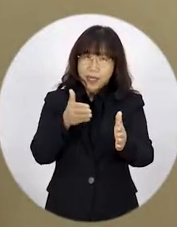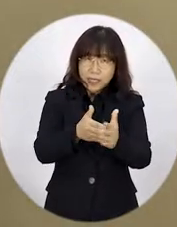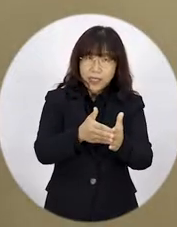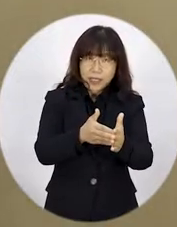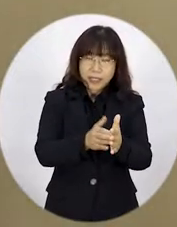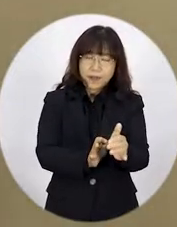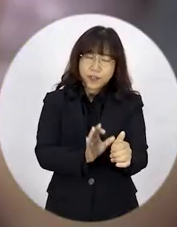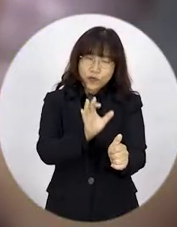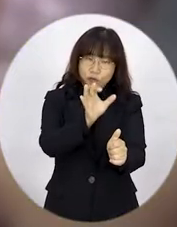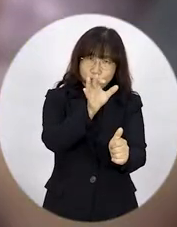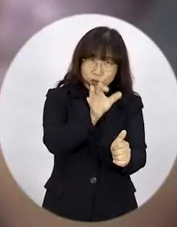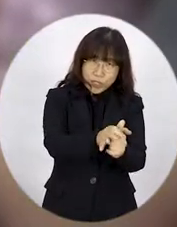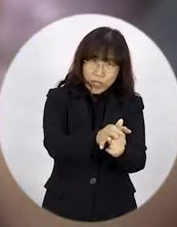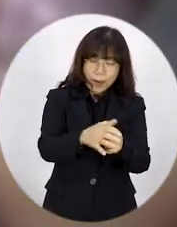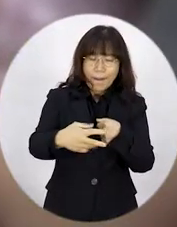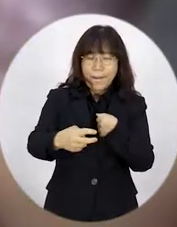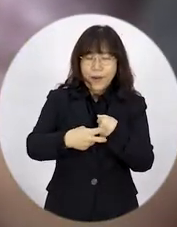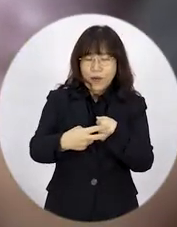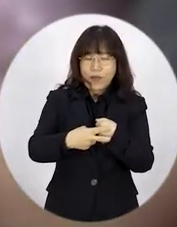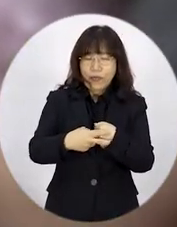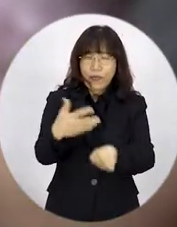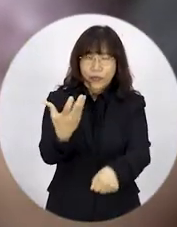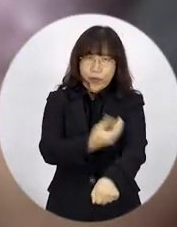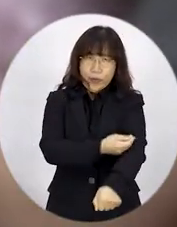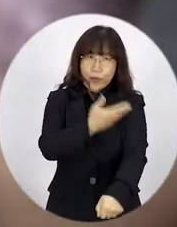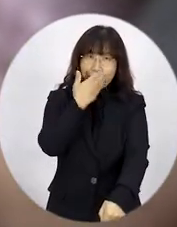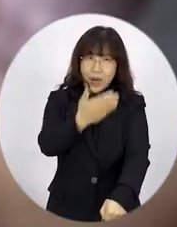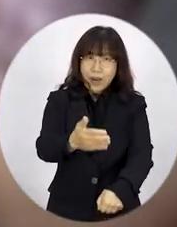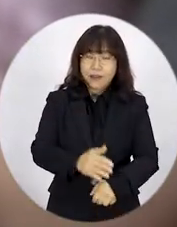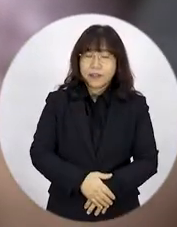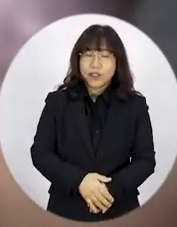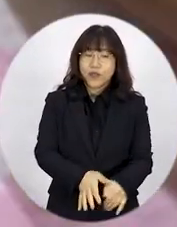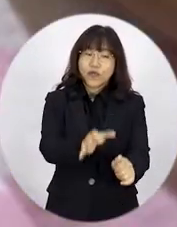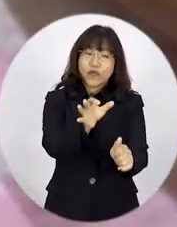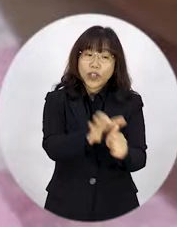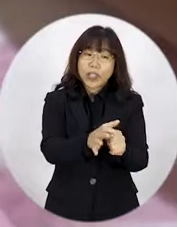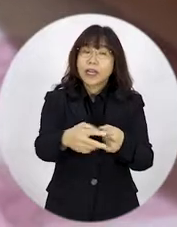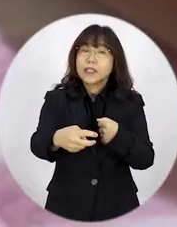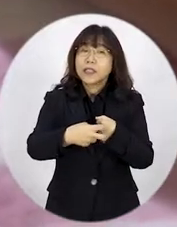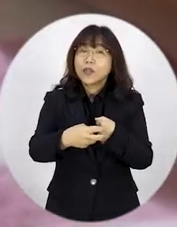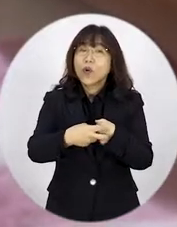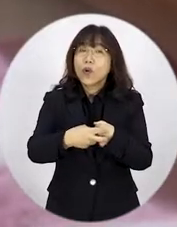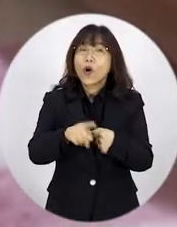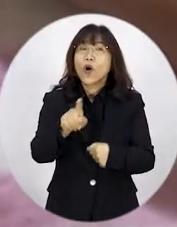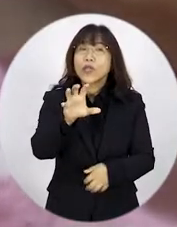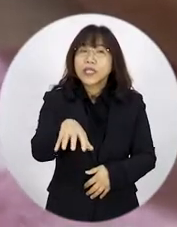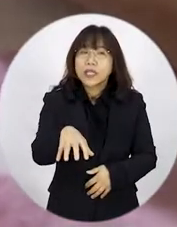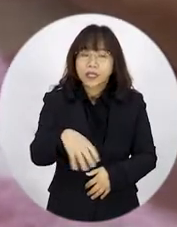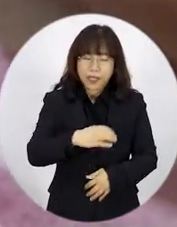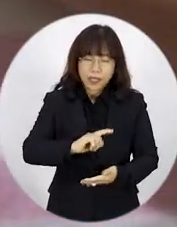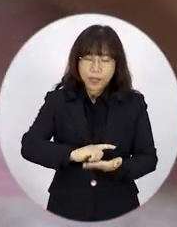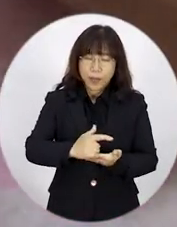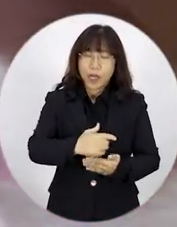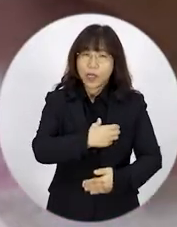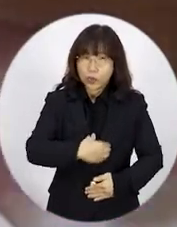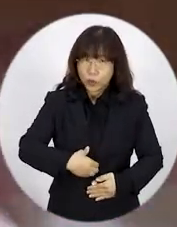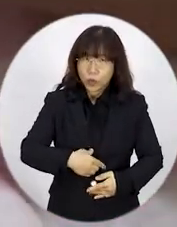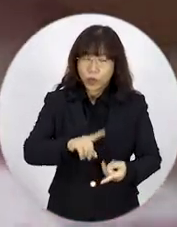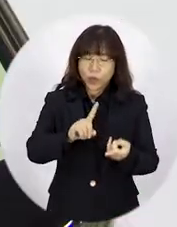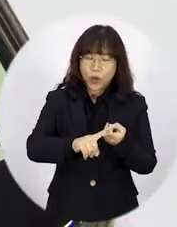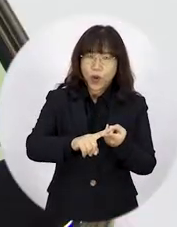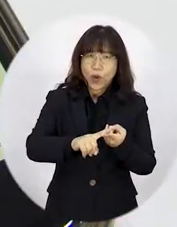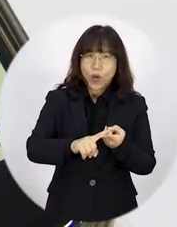강서구 건강취약계층 위탁의료기관에서만 접종이 가능합니다. 위탁의료기관 정보는 강서구